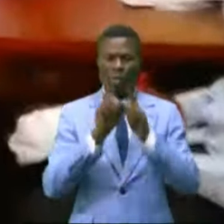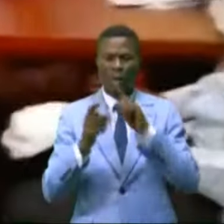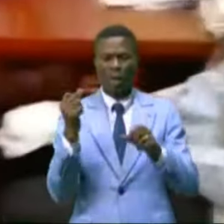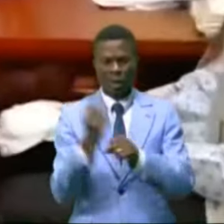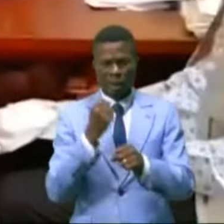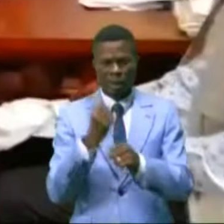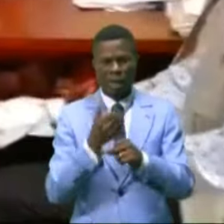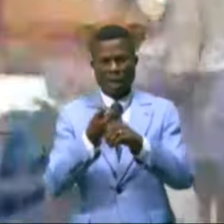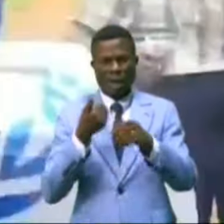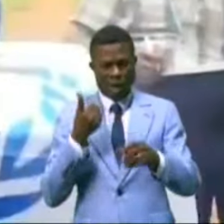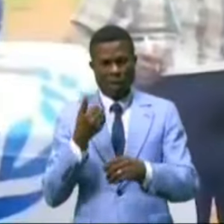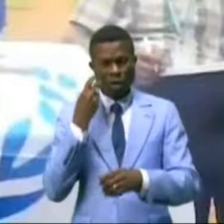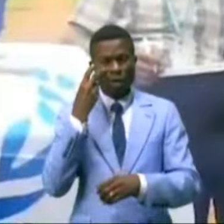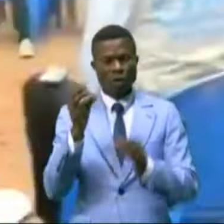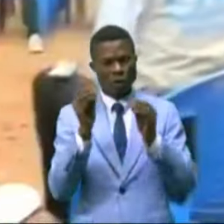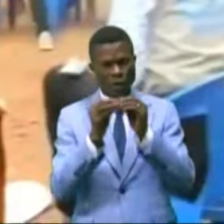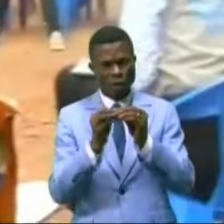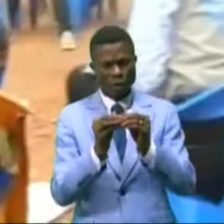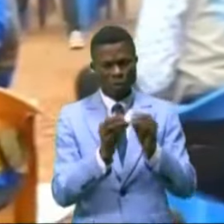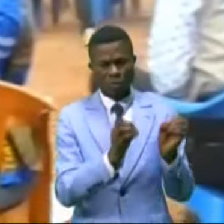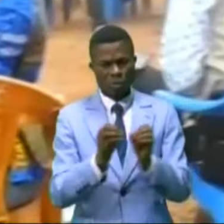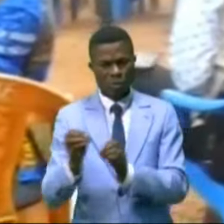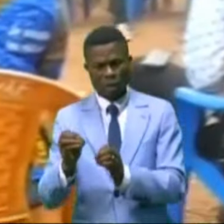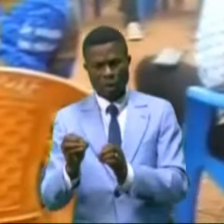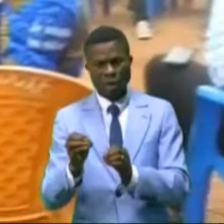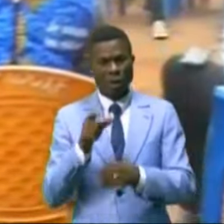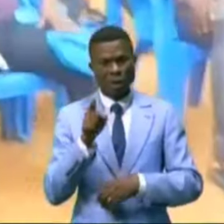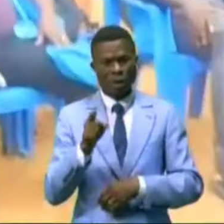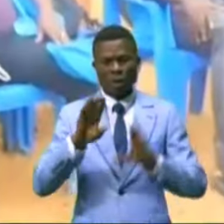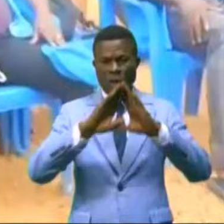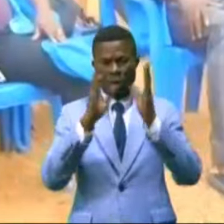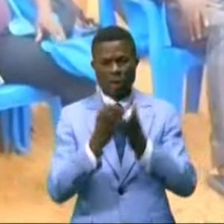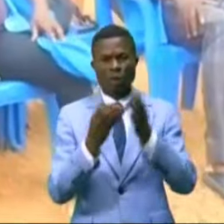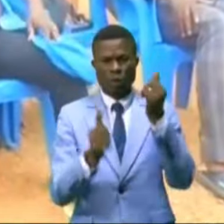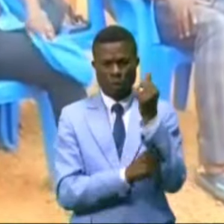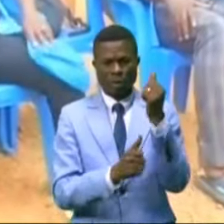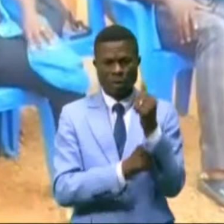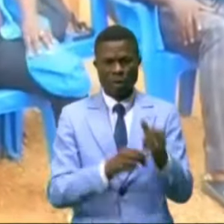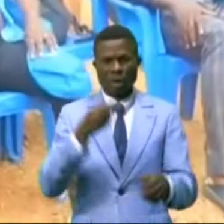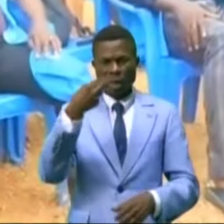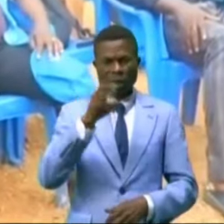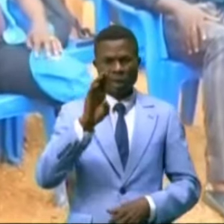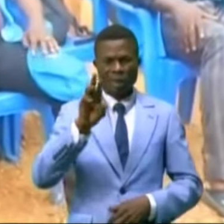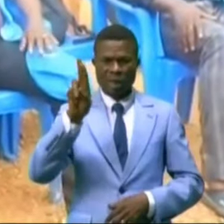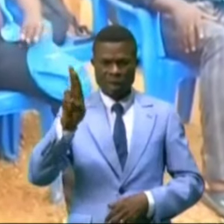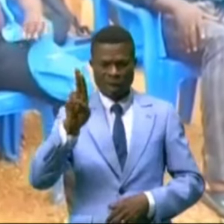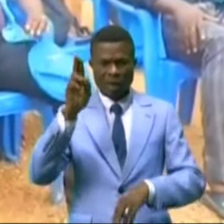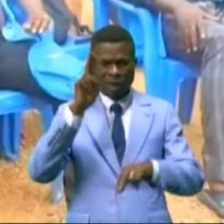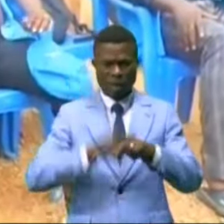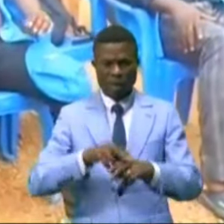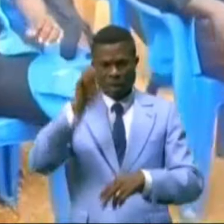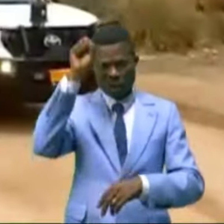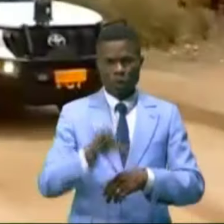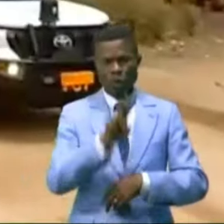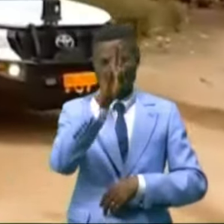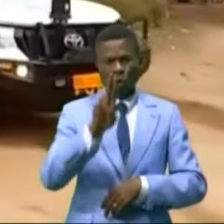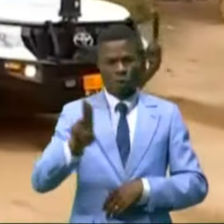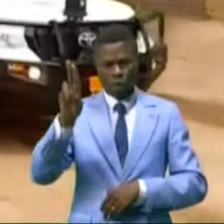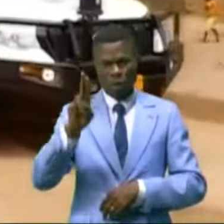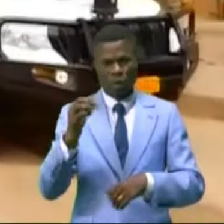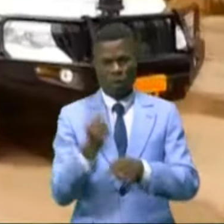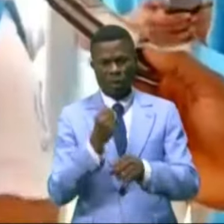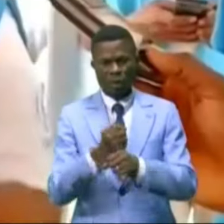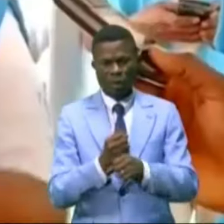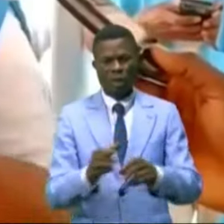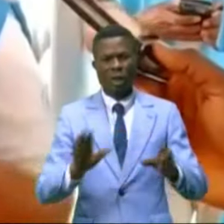travail avant d'avoir une réunion qui a regroupé autour d'elle tous les partenaires a du HCR basé dans le sudbongi pendant cette mission de